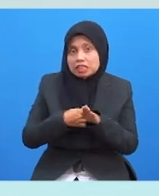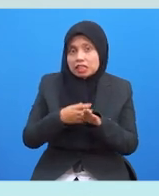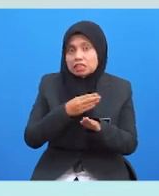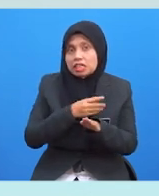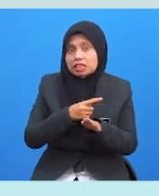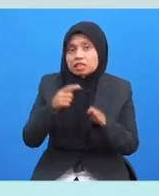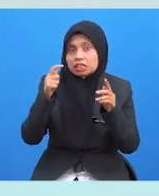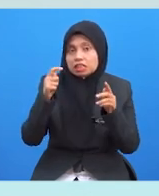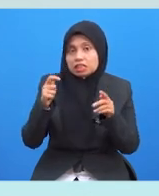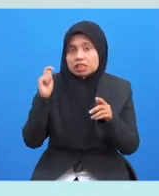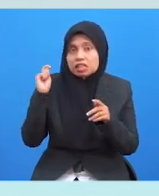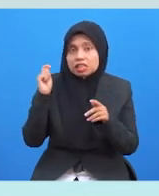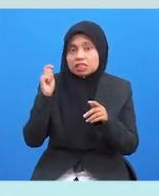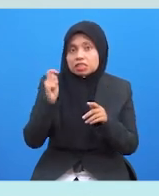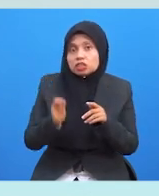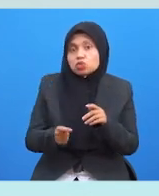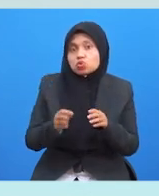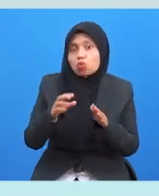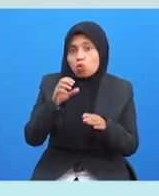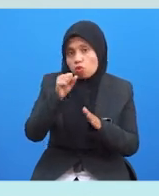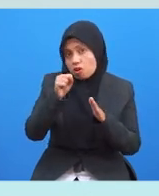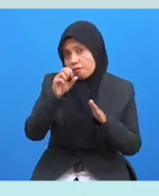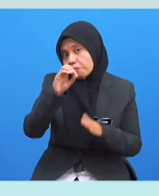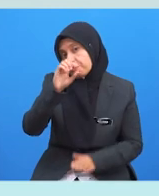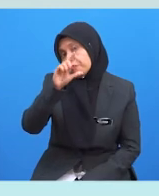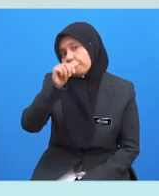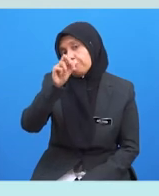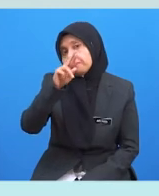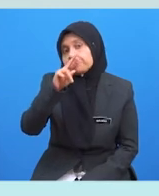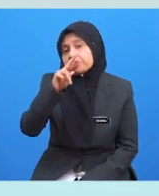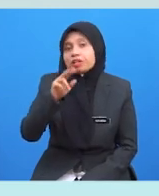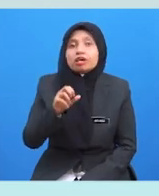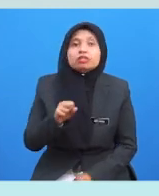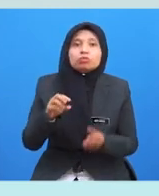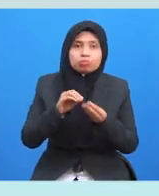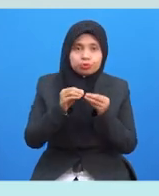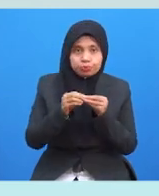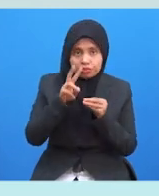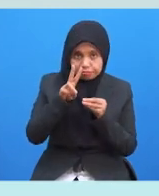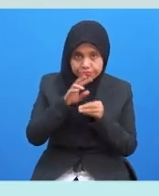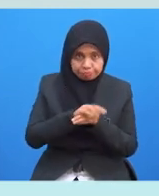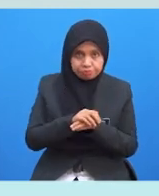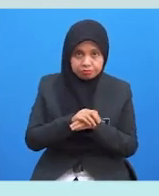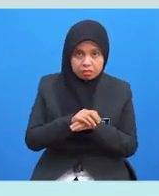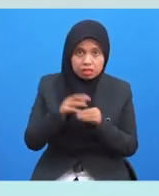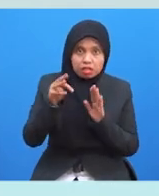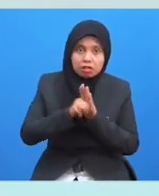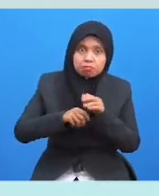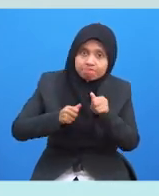tenaga solar. Sistem pengangkutan lestari yang kedua